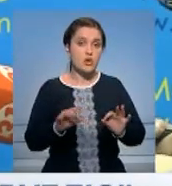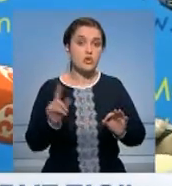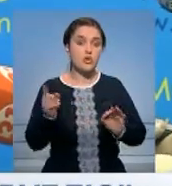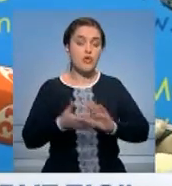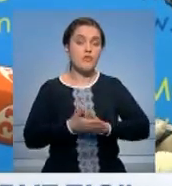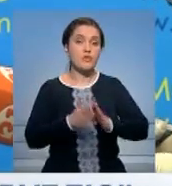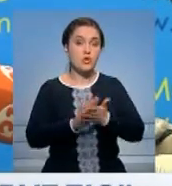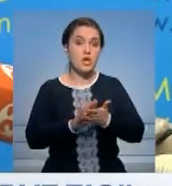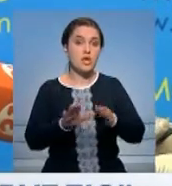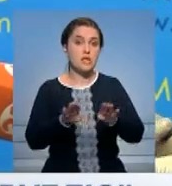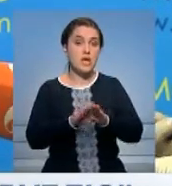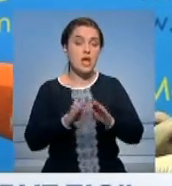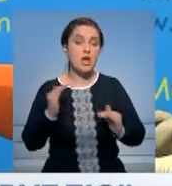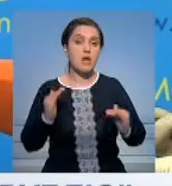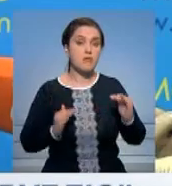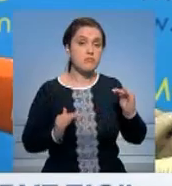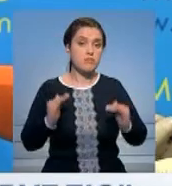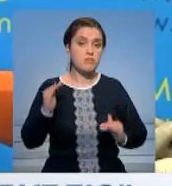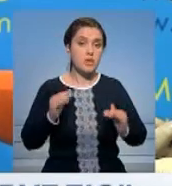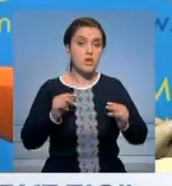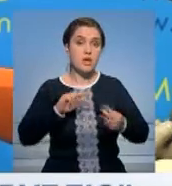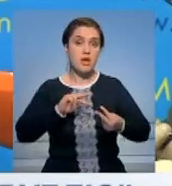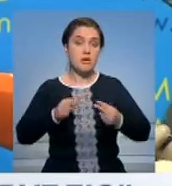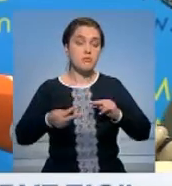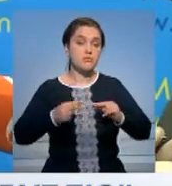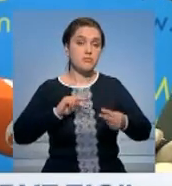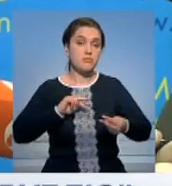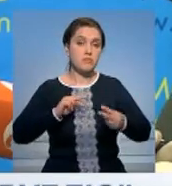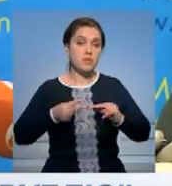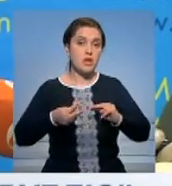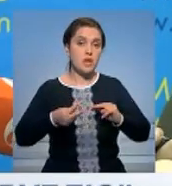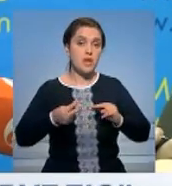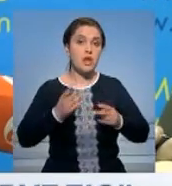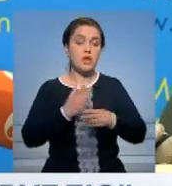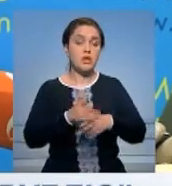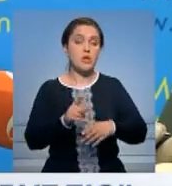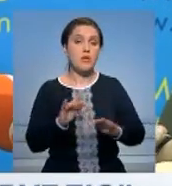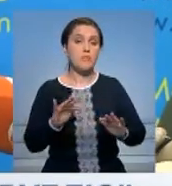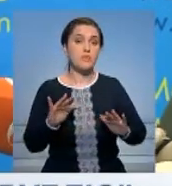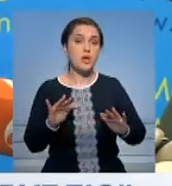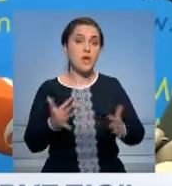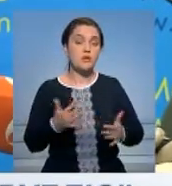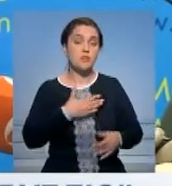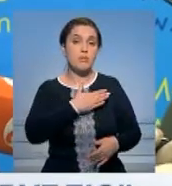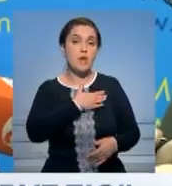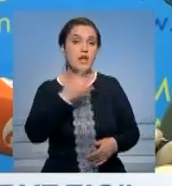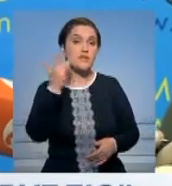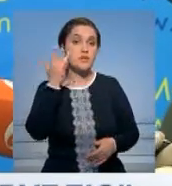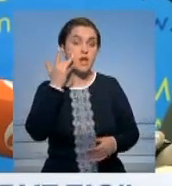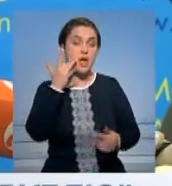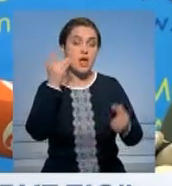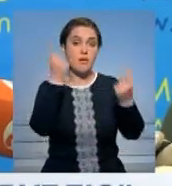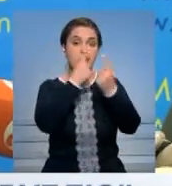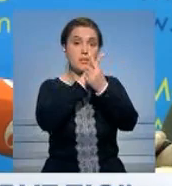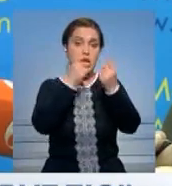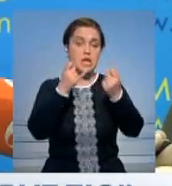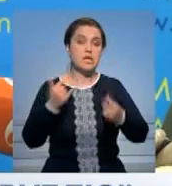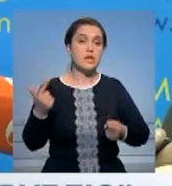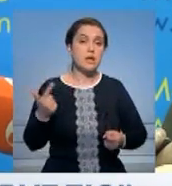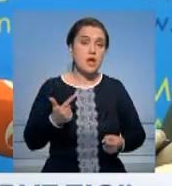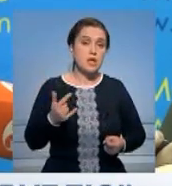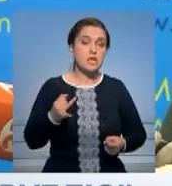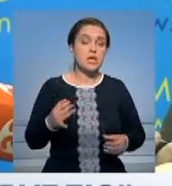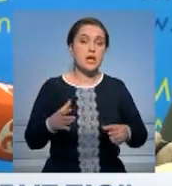такой нестабильной динамики по обменным курсам, когда это вот так происходит, мы всегда предупреждаем и наших граждан, и